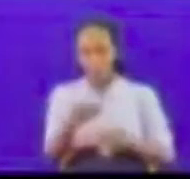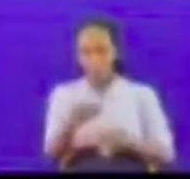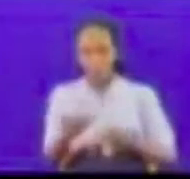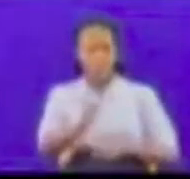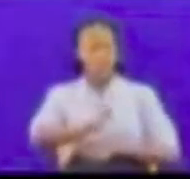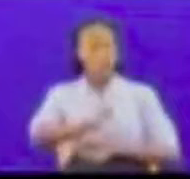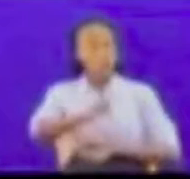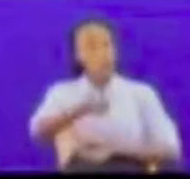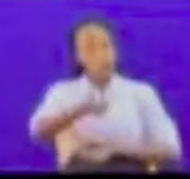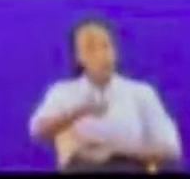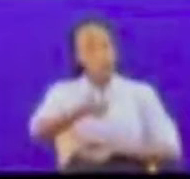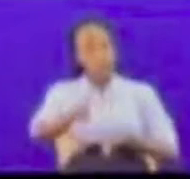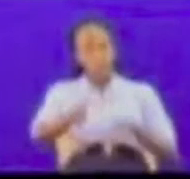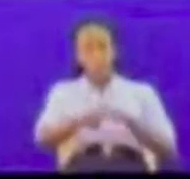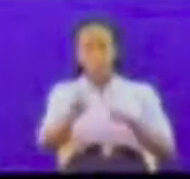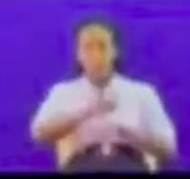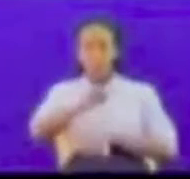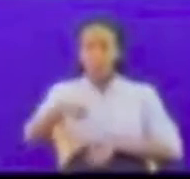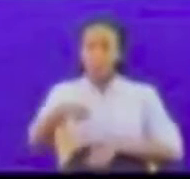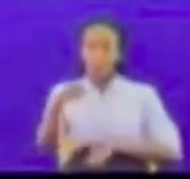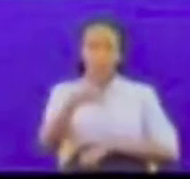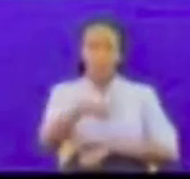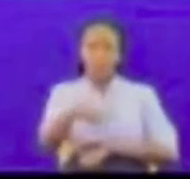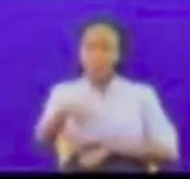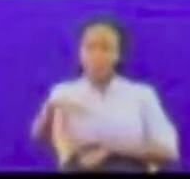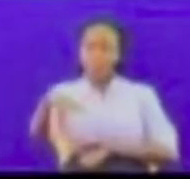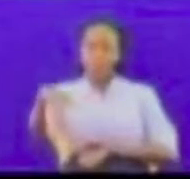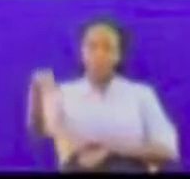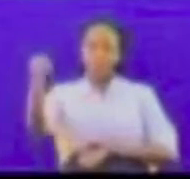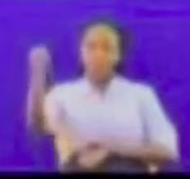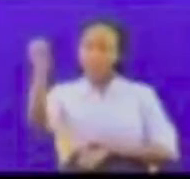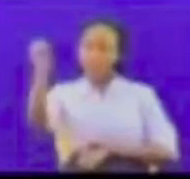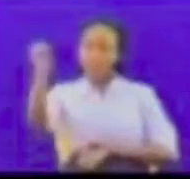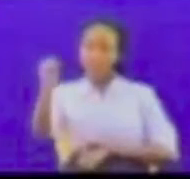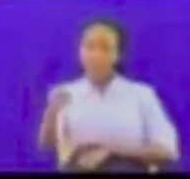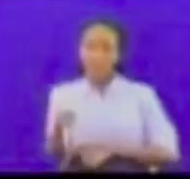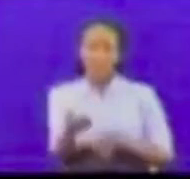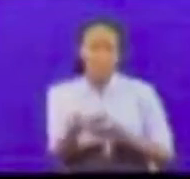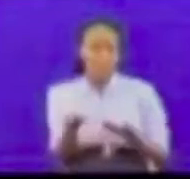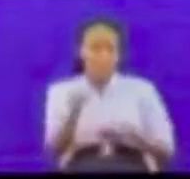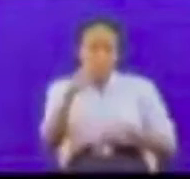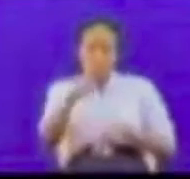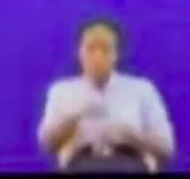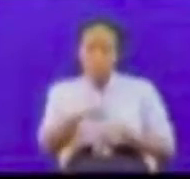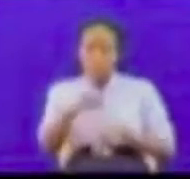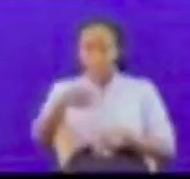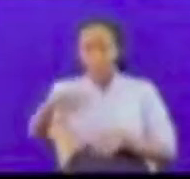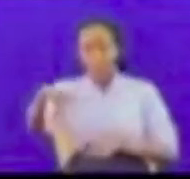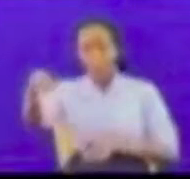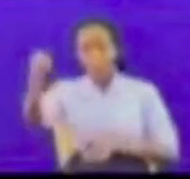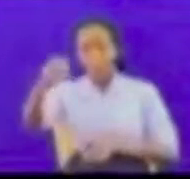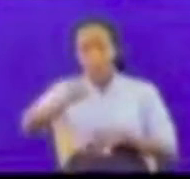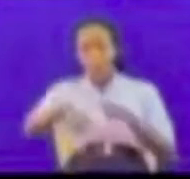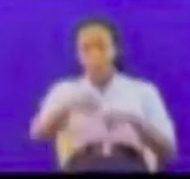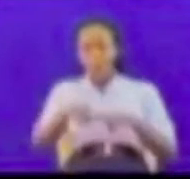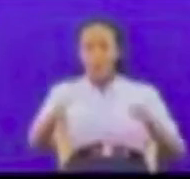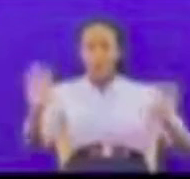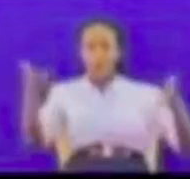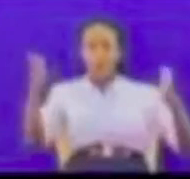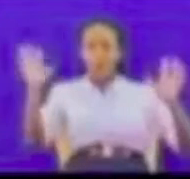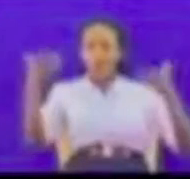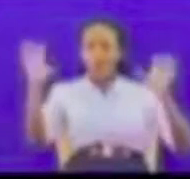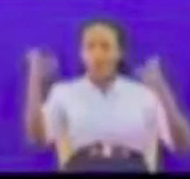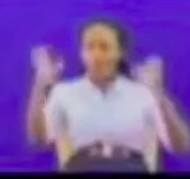yetu uweze kutoka. Na wakati akitoka, basi tumpigie makofi ya kumtakia kila la